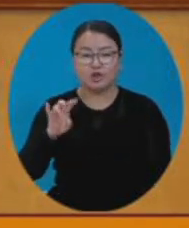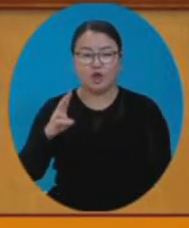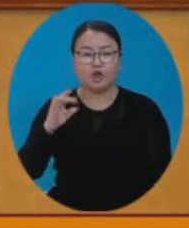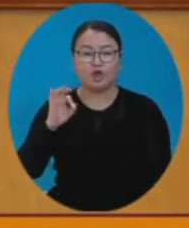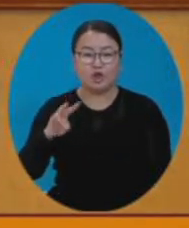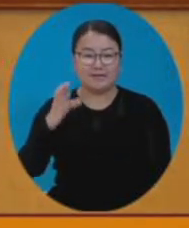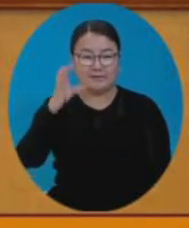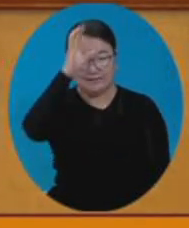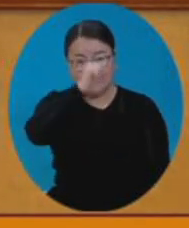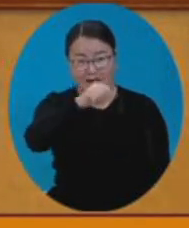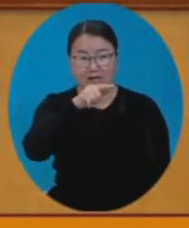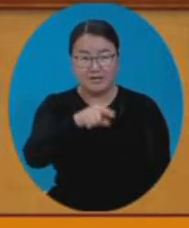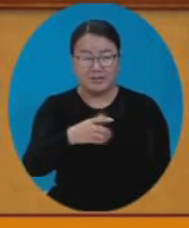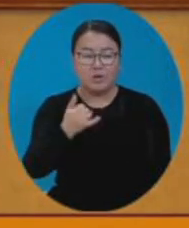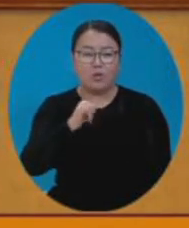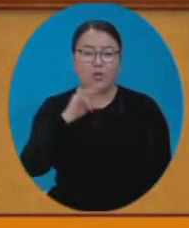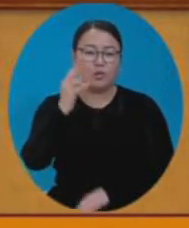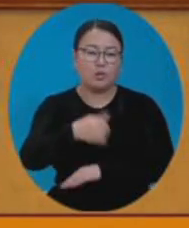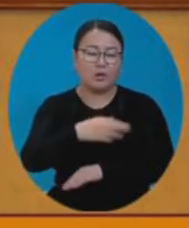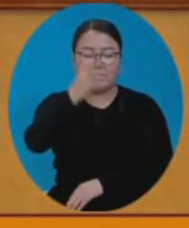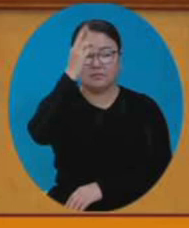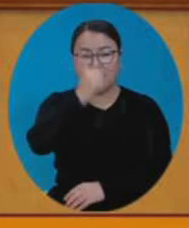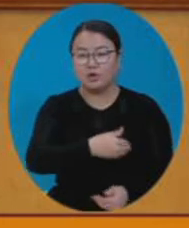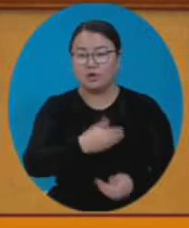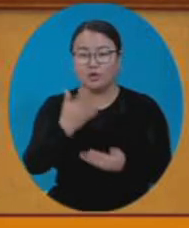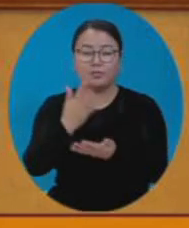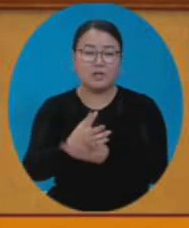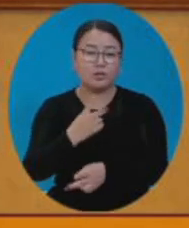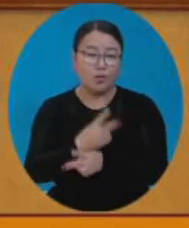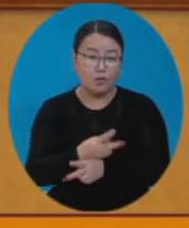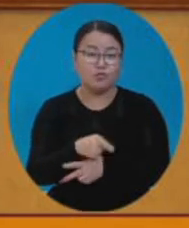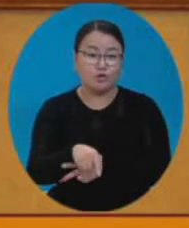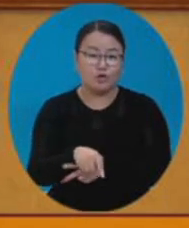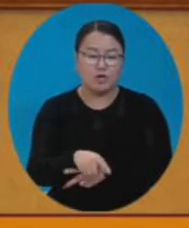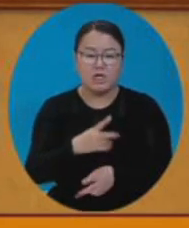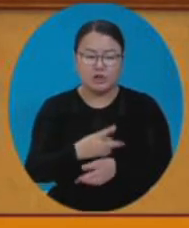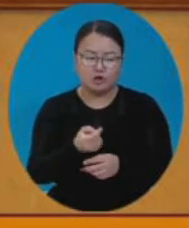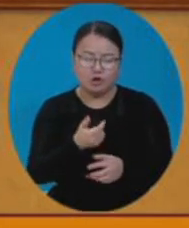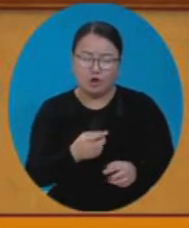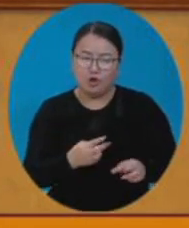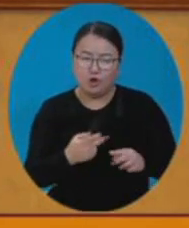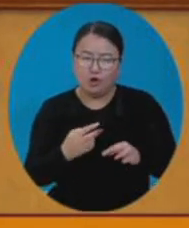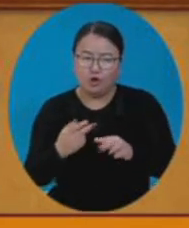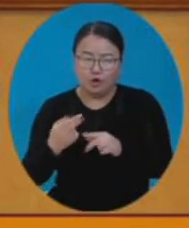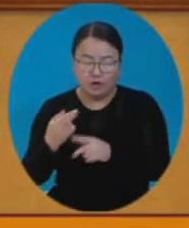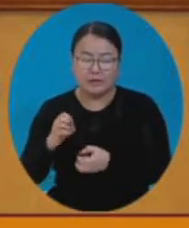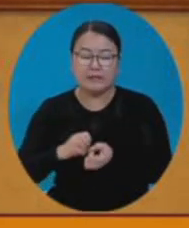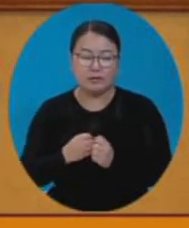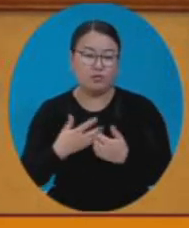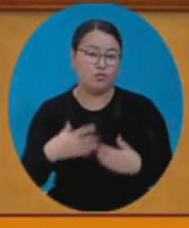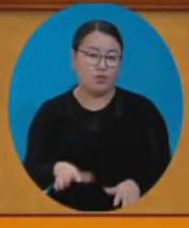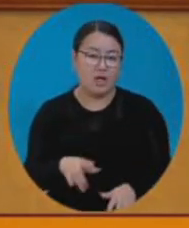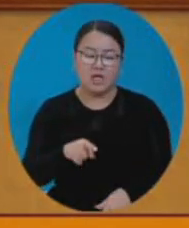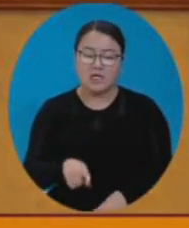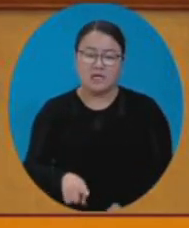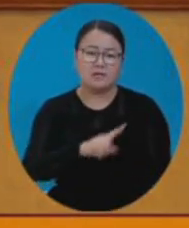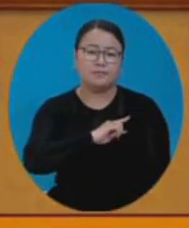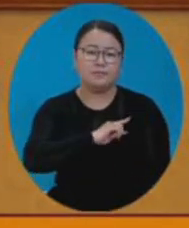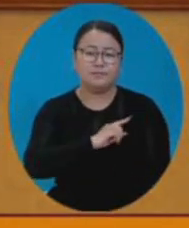үед уулуурхан яамнаас болоод өргөн барьсан энэ хууль за энэ дээр бол нэгдэдгүй бас өөрчлөлтүүдийг бол бас хийлээ. За юун